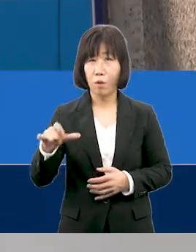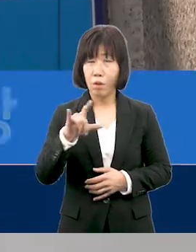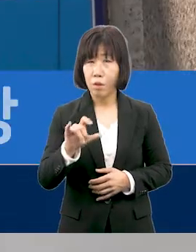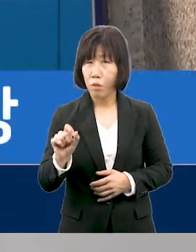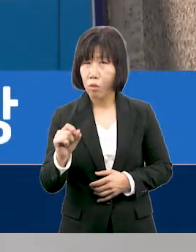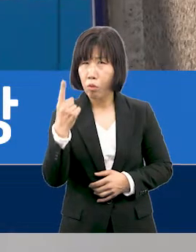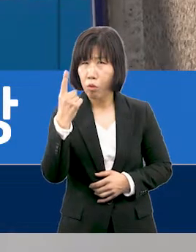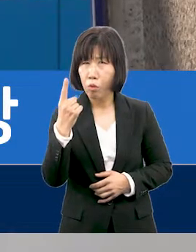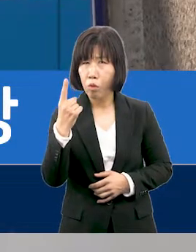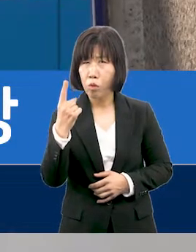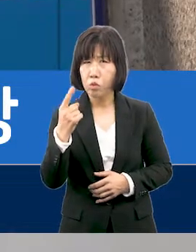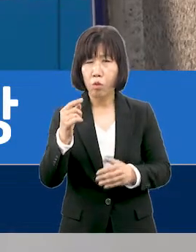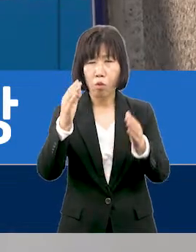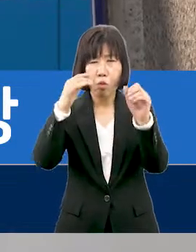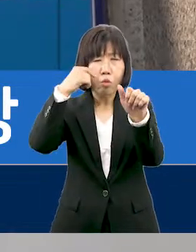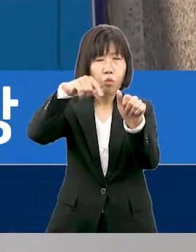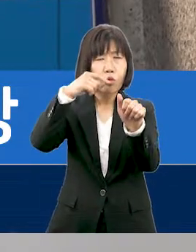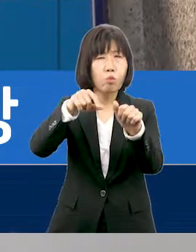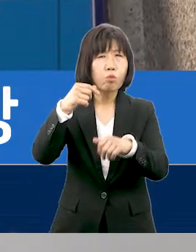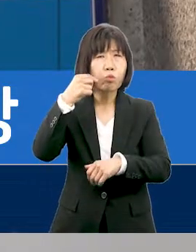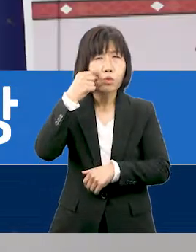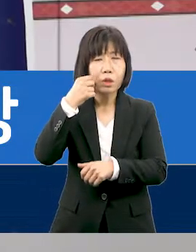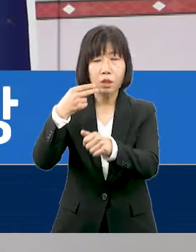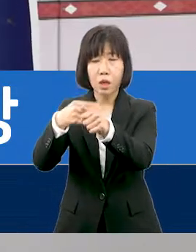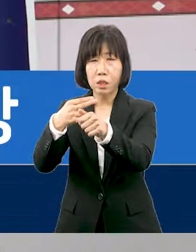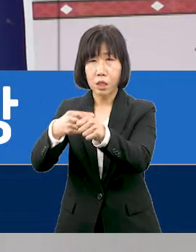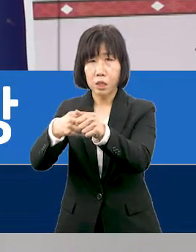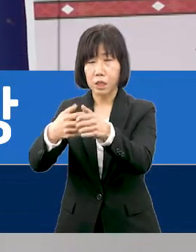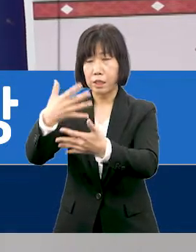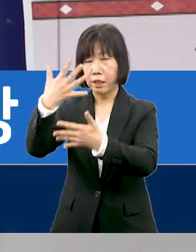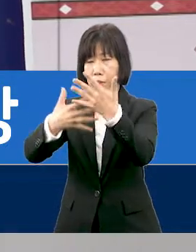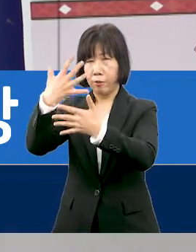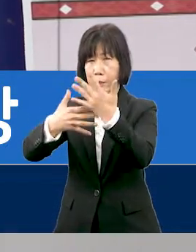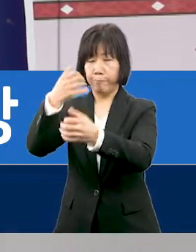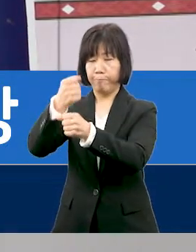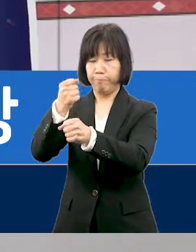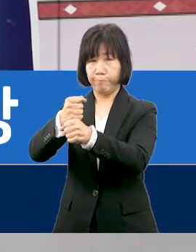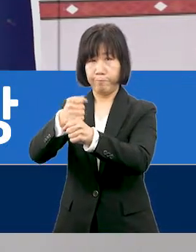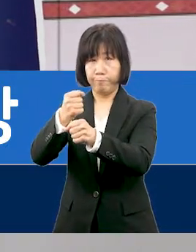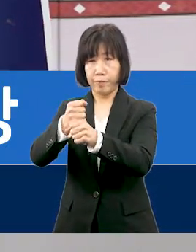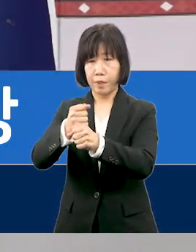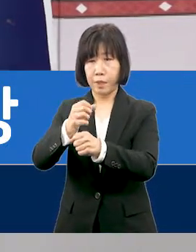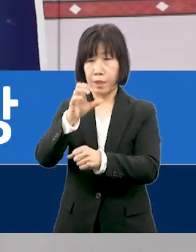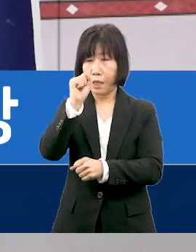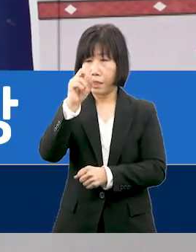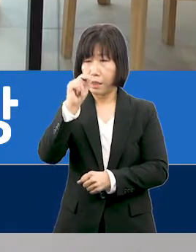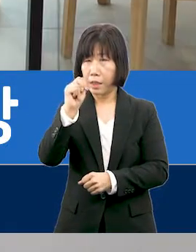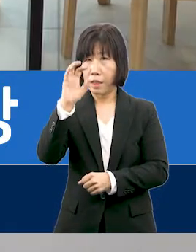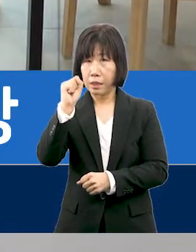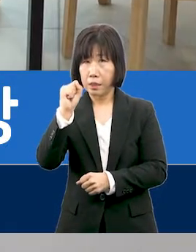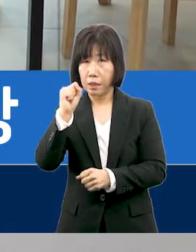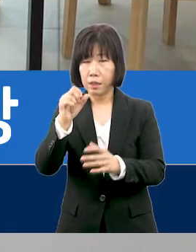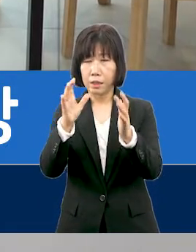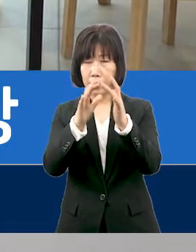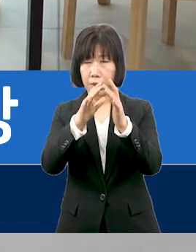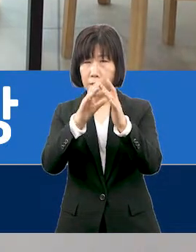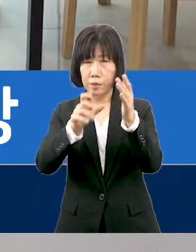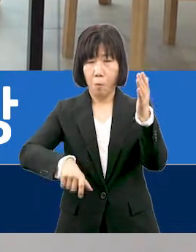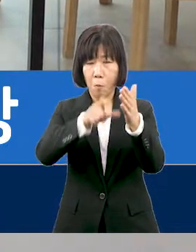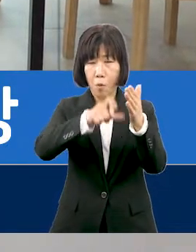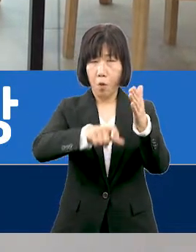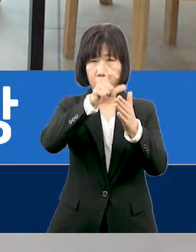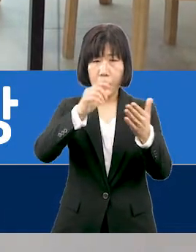코넬 구의 영향으로 수업을 못하는 자치회 강사들이 영상을 제작해 sns 를 통해 수강생들과